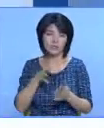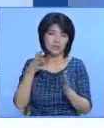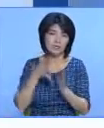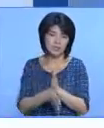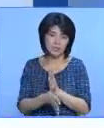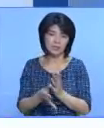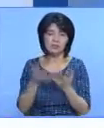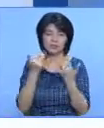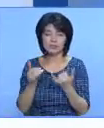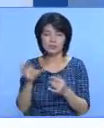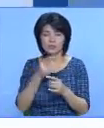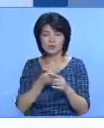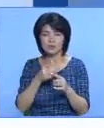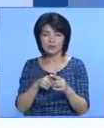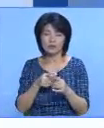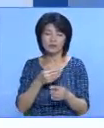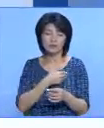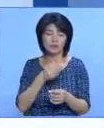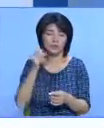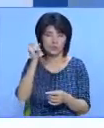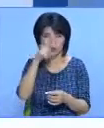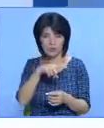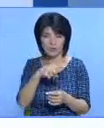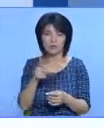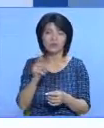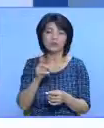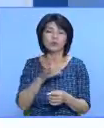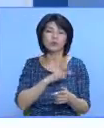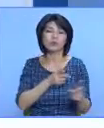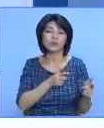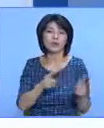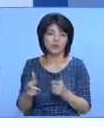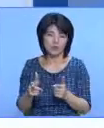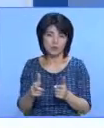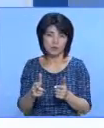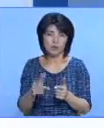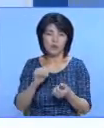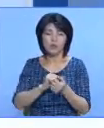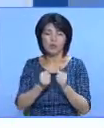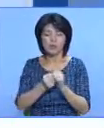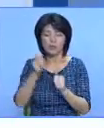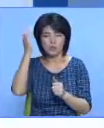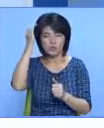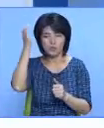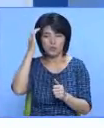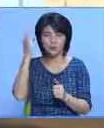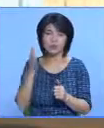аппарат жиынында мәлім болды. Ал аймақ басшысы көмір бағасын бақылауда ұстауды қала және аудан әкімдеріне тапсырды.